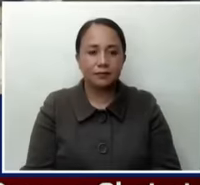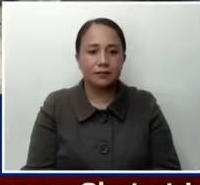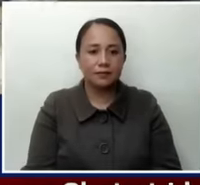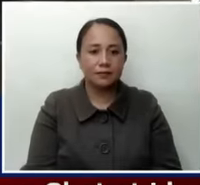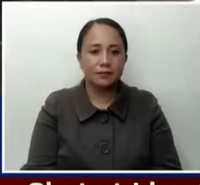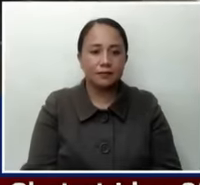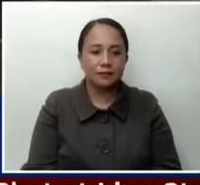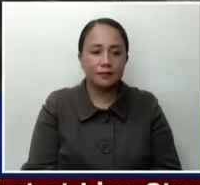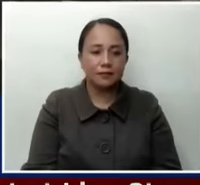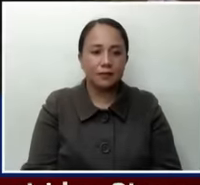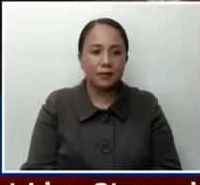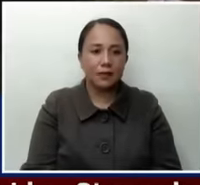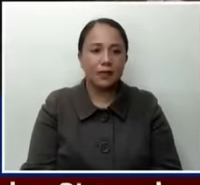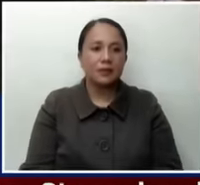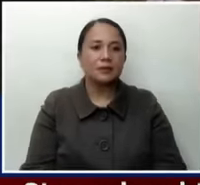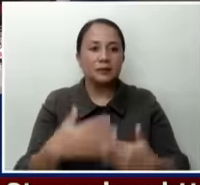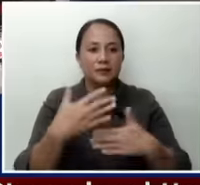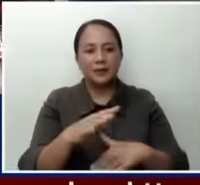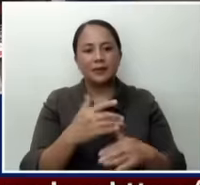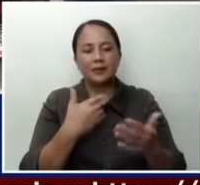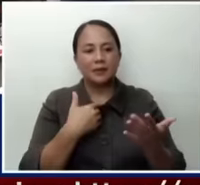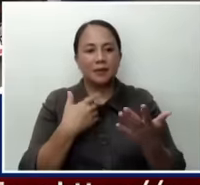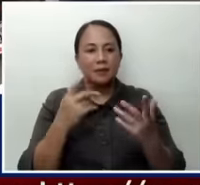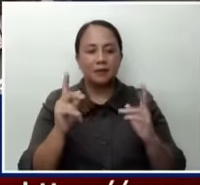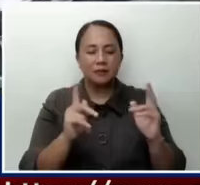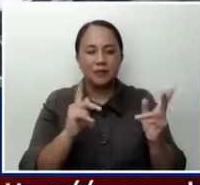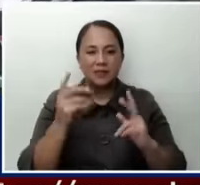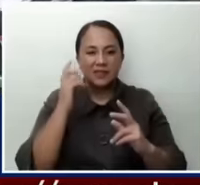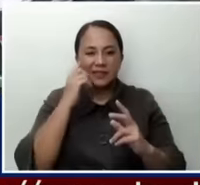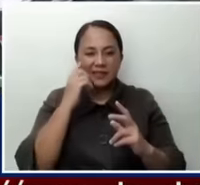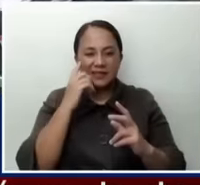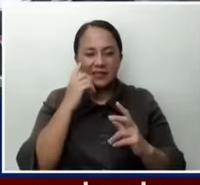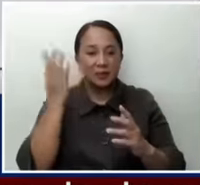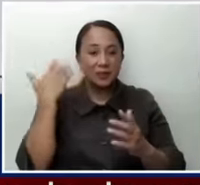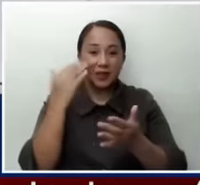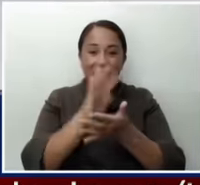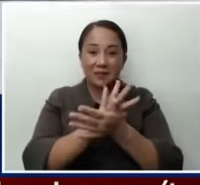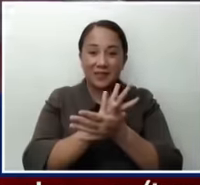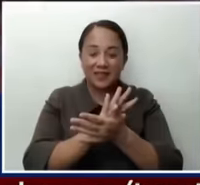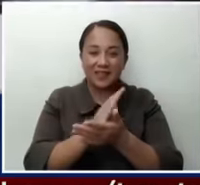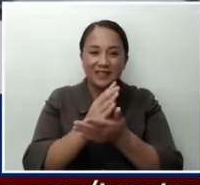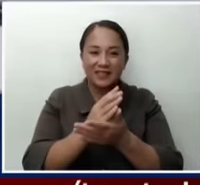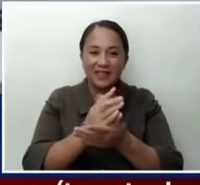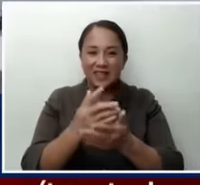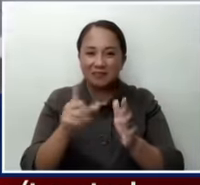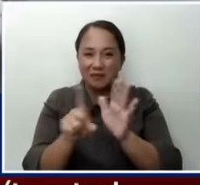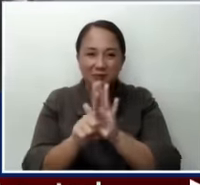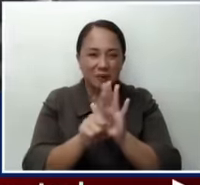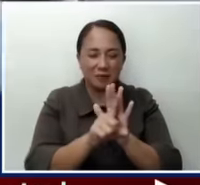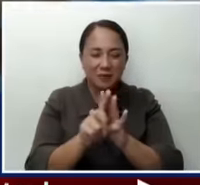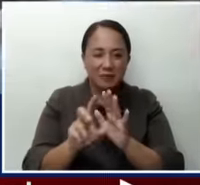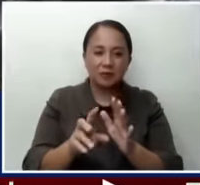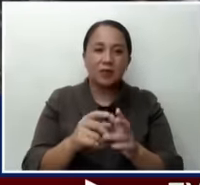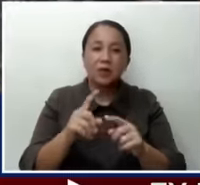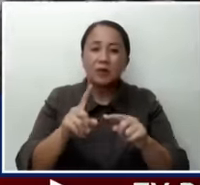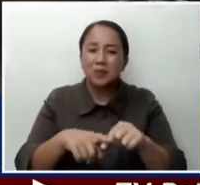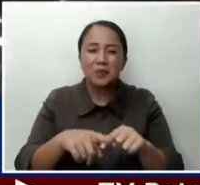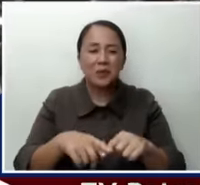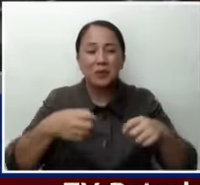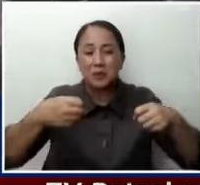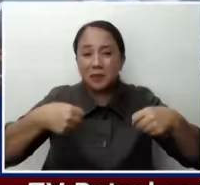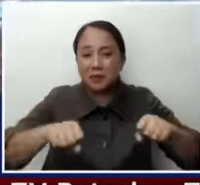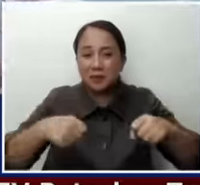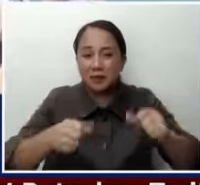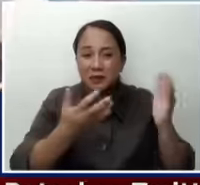Nang limitahan ang paggalaw ng mga tao at mass transport systems noong pandemya, marami ang umasa sa ride-hailing at on-demand